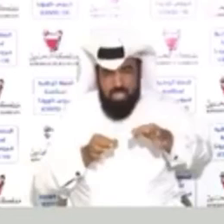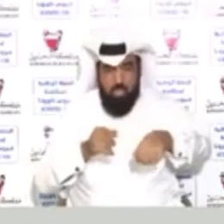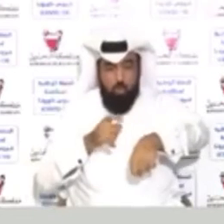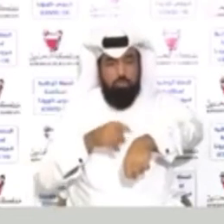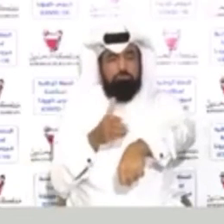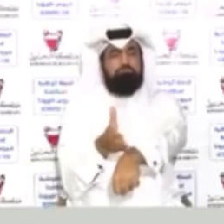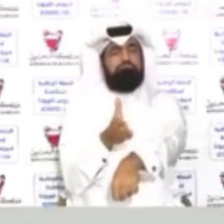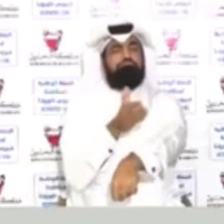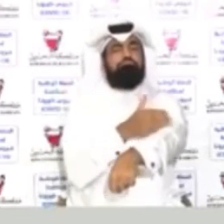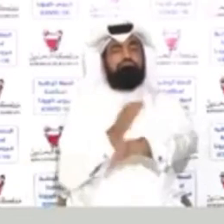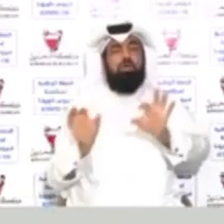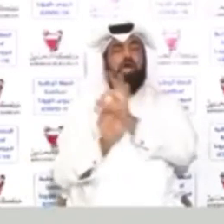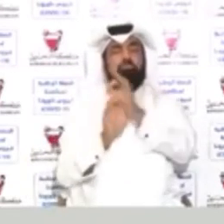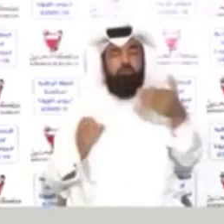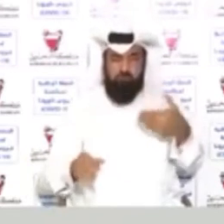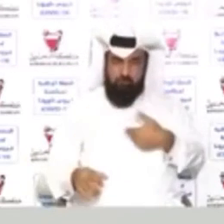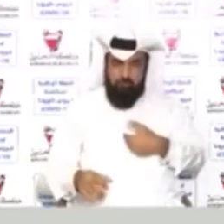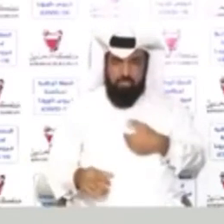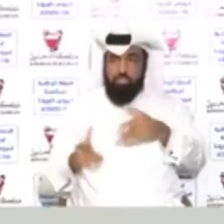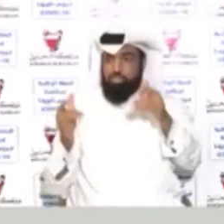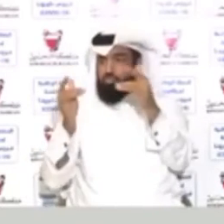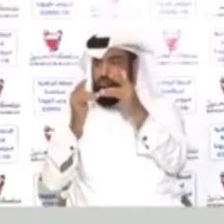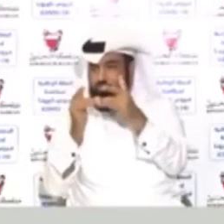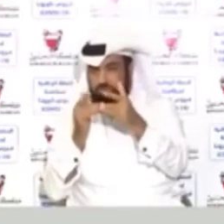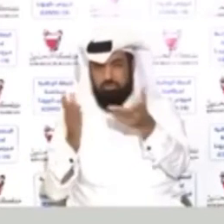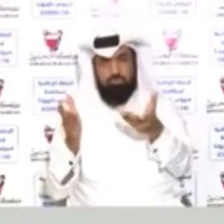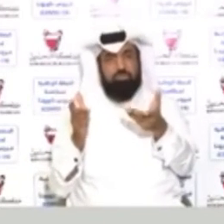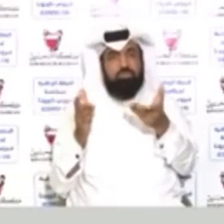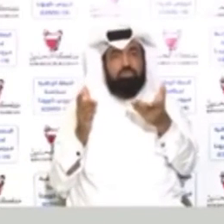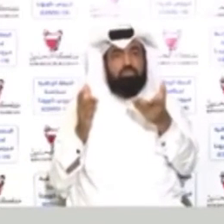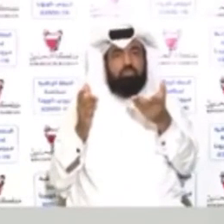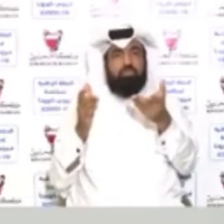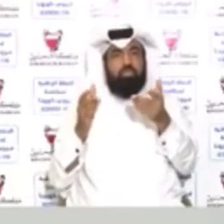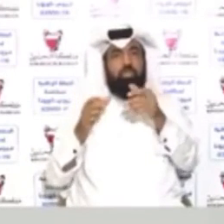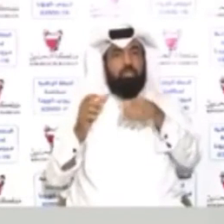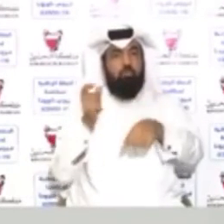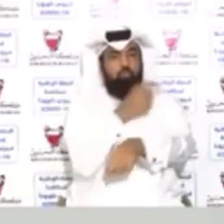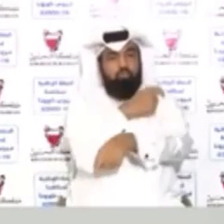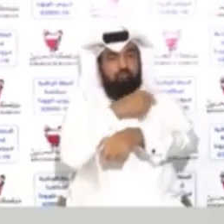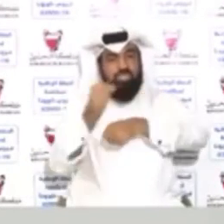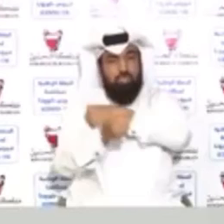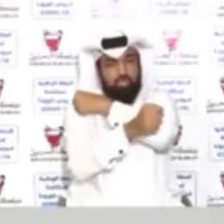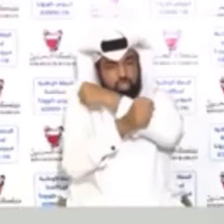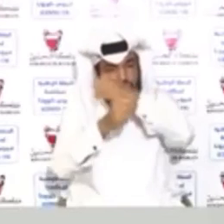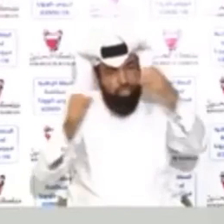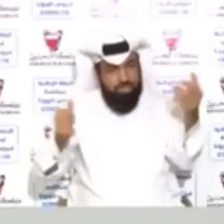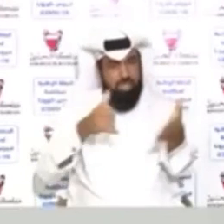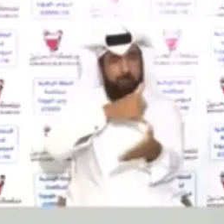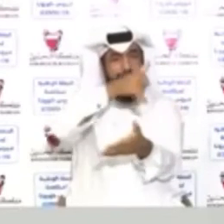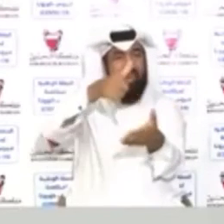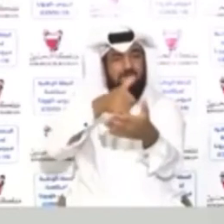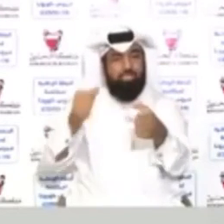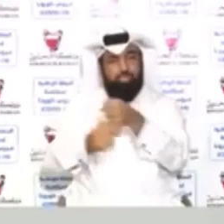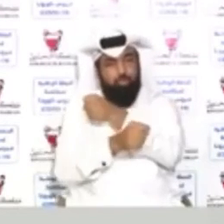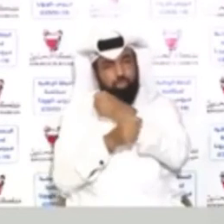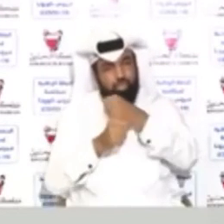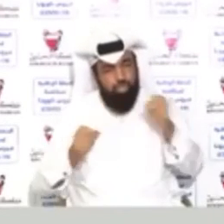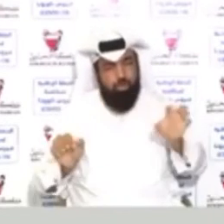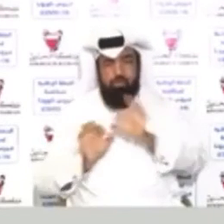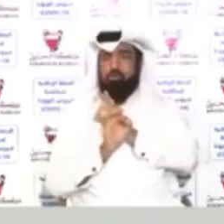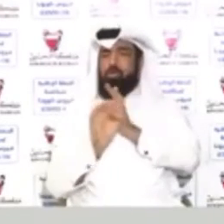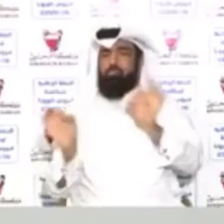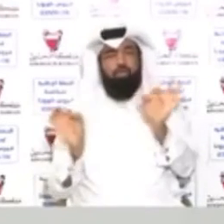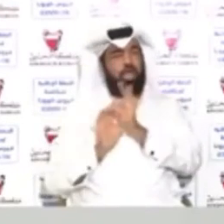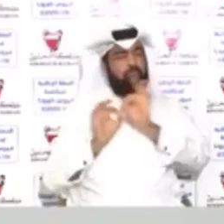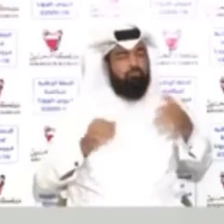المسبقة. فالطاقة الاستيعابية الموجودة عندنا، أتكلم عن طاقة العزل، طاقة الحجر، طاقة العلاج، جميعها